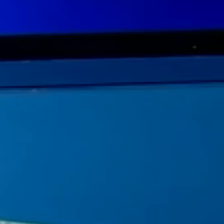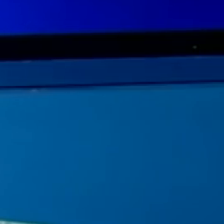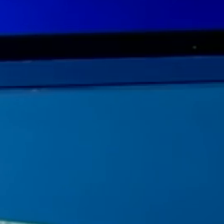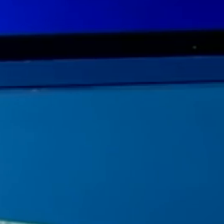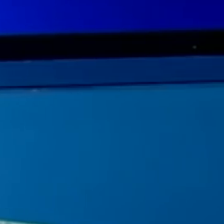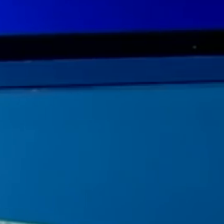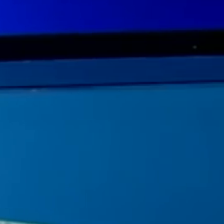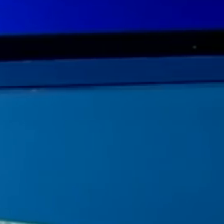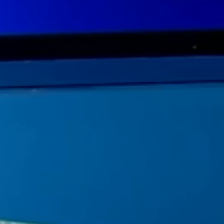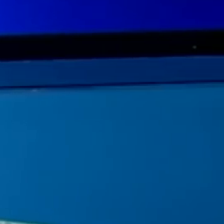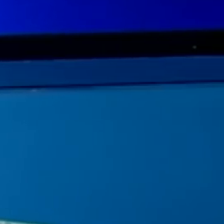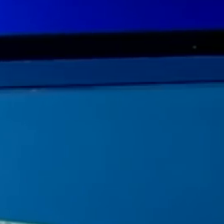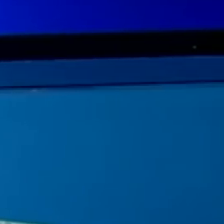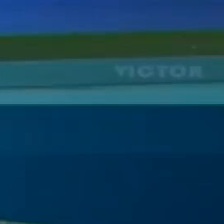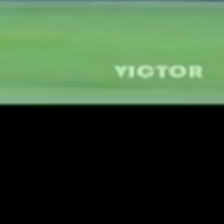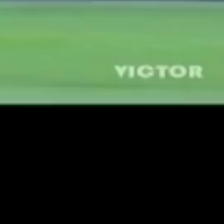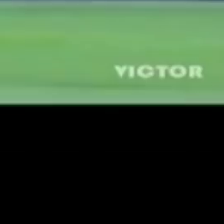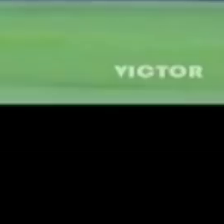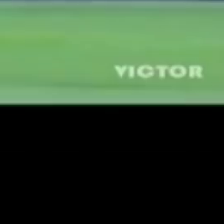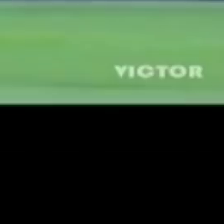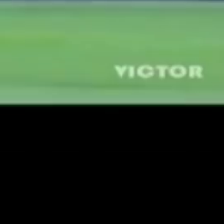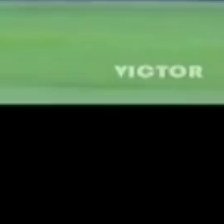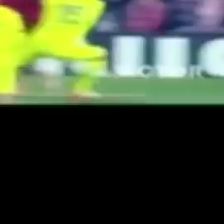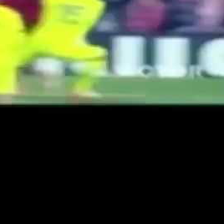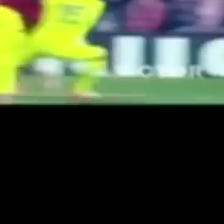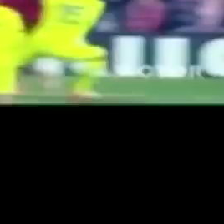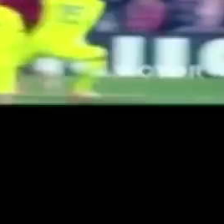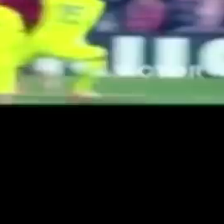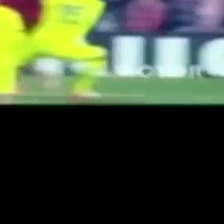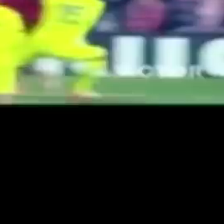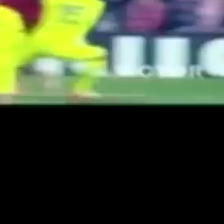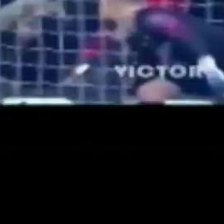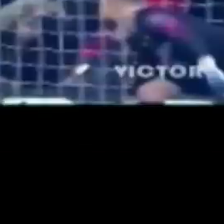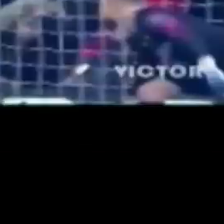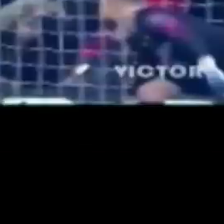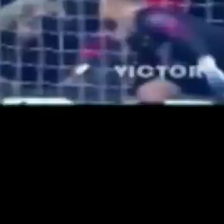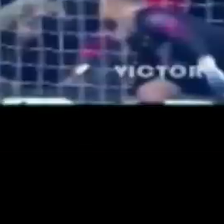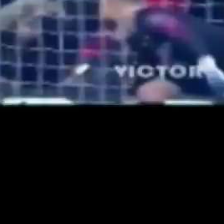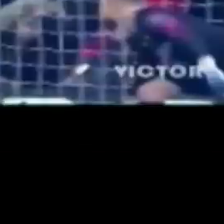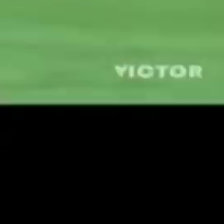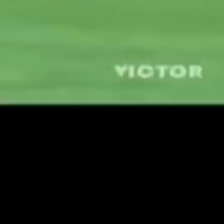লীগের ফাইনাল ম্যাচ, আর এর 3 দিন আগে পোল্যান্ডের দানেস্কে হবে ইউরোপা লীগের ফাইনাল।